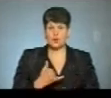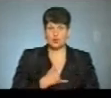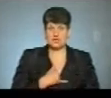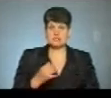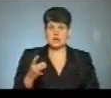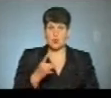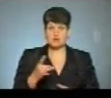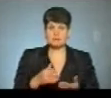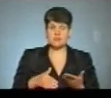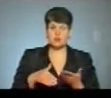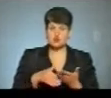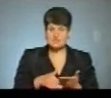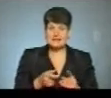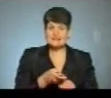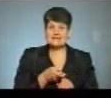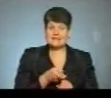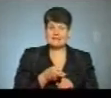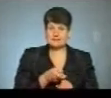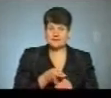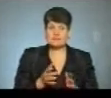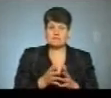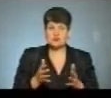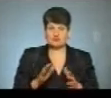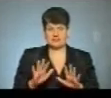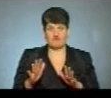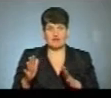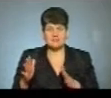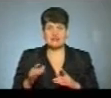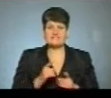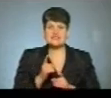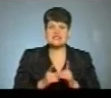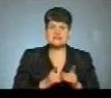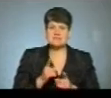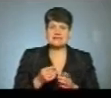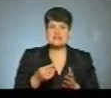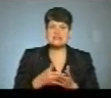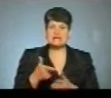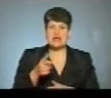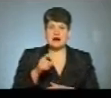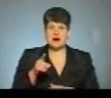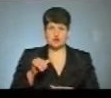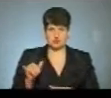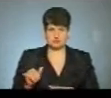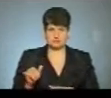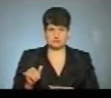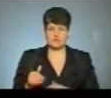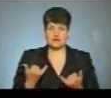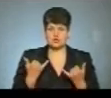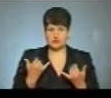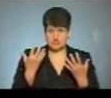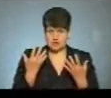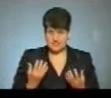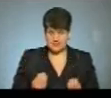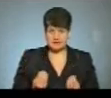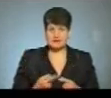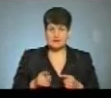розмір субсидії коливається в залежності в більшості випадків від зміни ціни газу, яка на сьогоднішній день